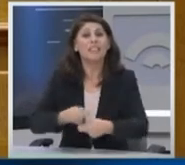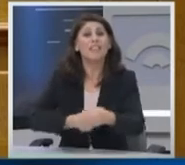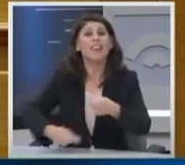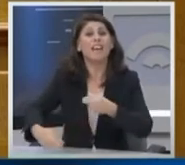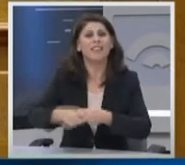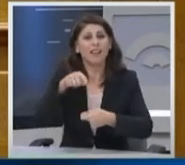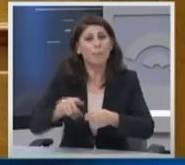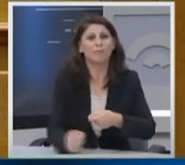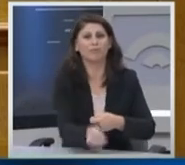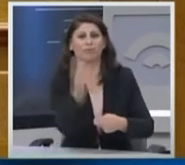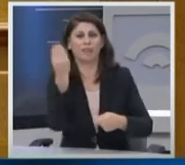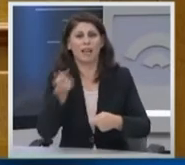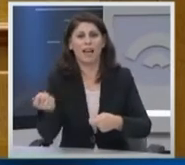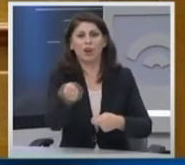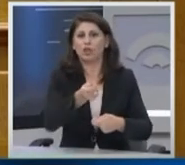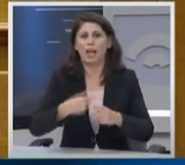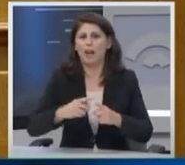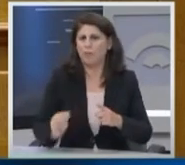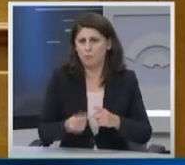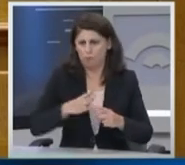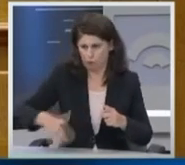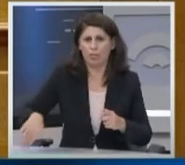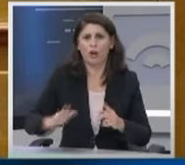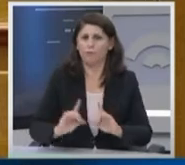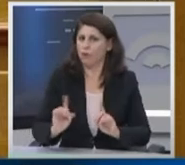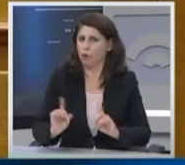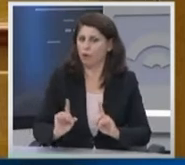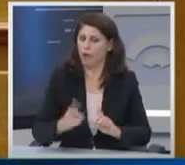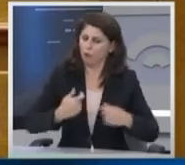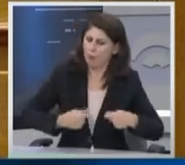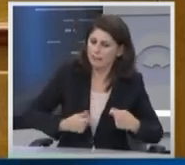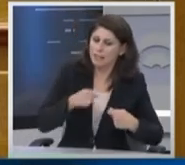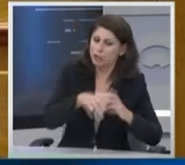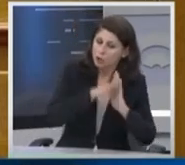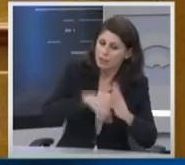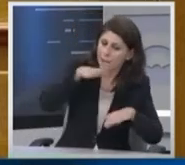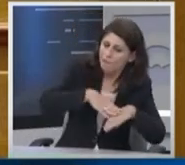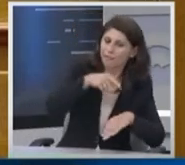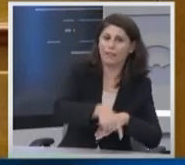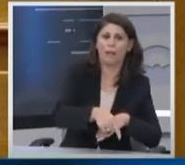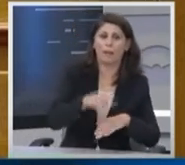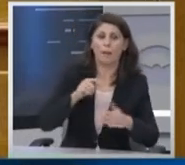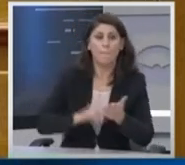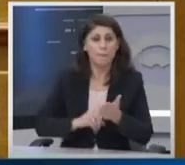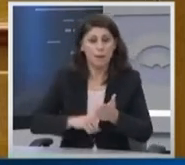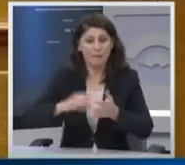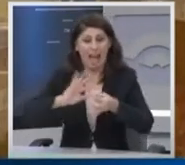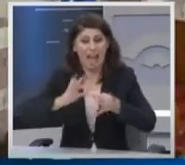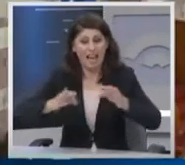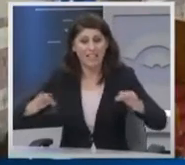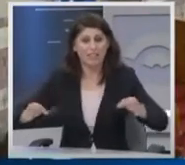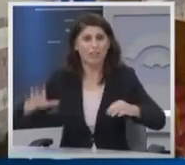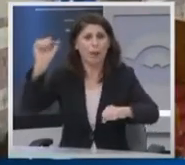Παρακαλώ, σταματήστε να μιλάτε. Ξέρετε τώρα. Η αποδέσμευση της χώρας από τις αλυσίδες